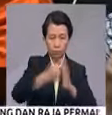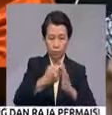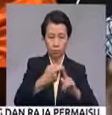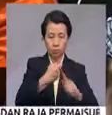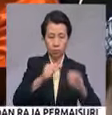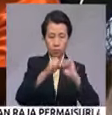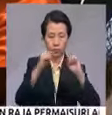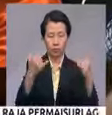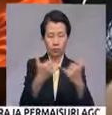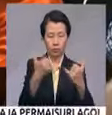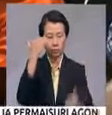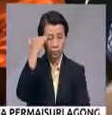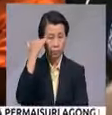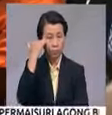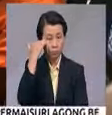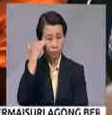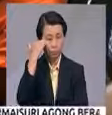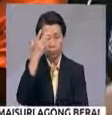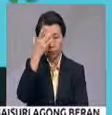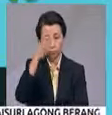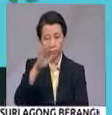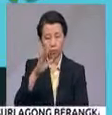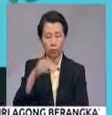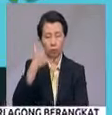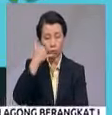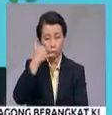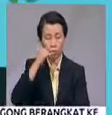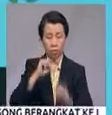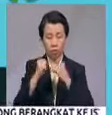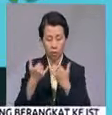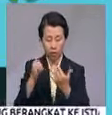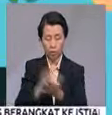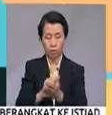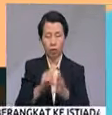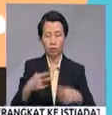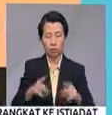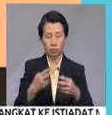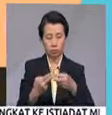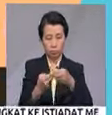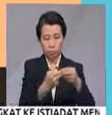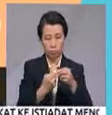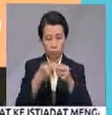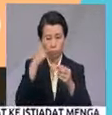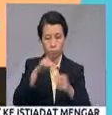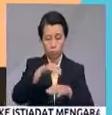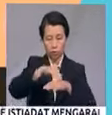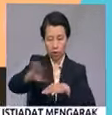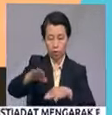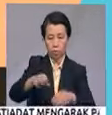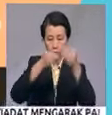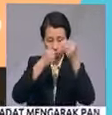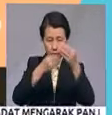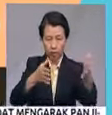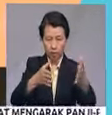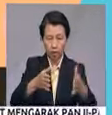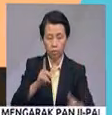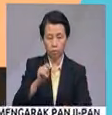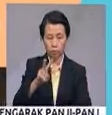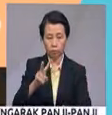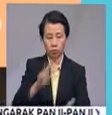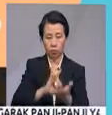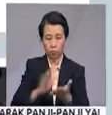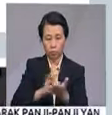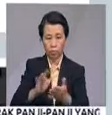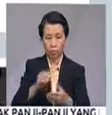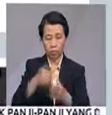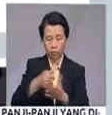daripada syarikat Korea Selatan Smart Core Company. Ia merupakan platform bersepadu bagi penghantaran mesej, TV mobile,